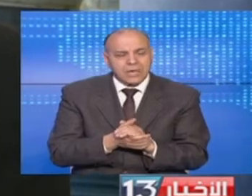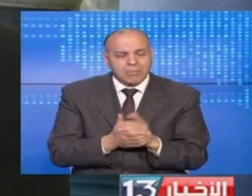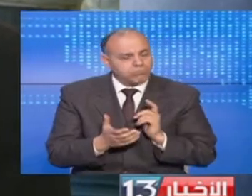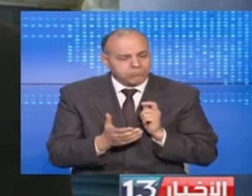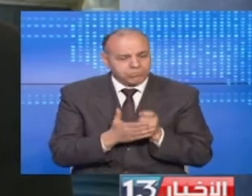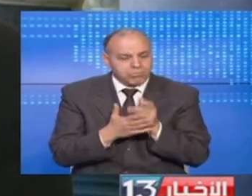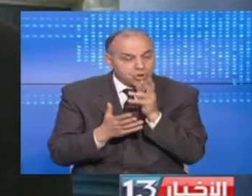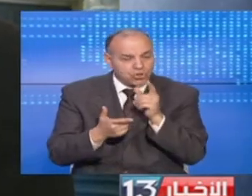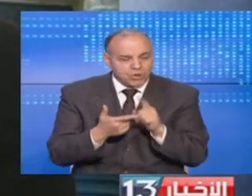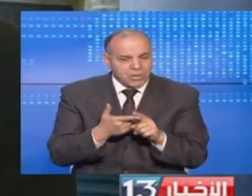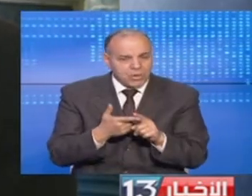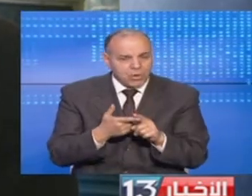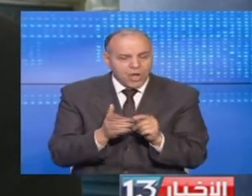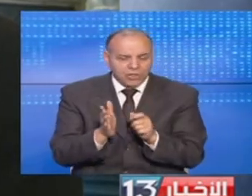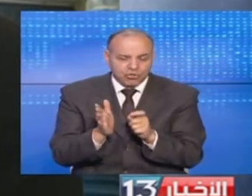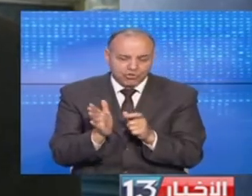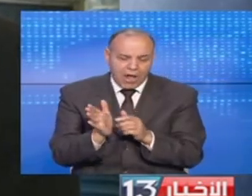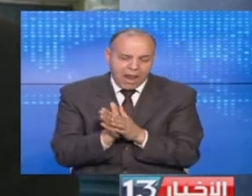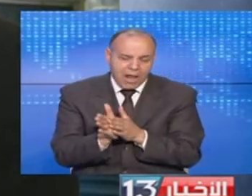يعني